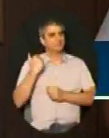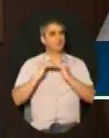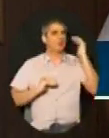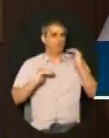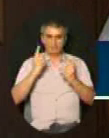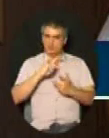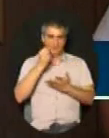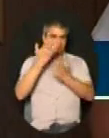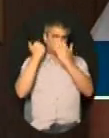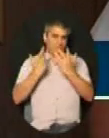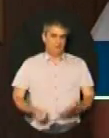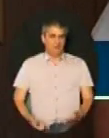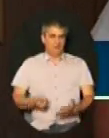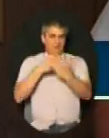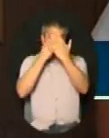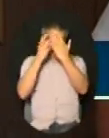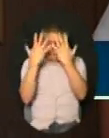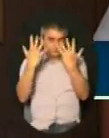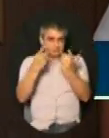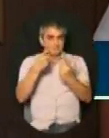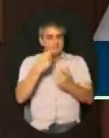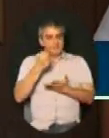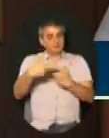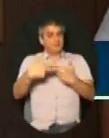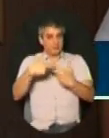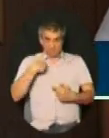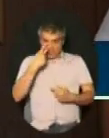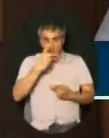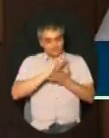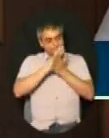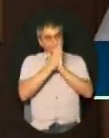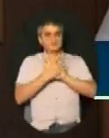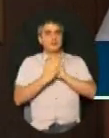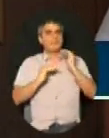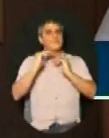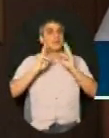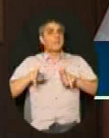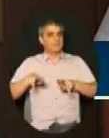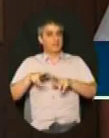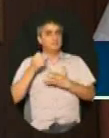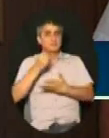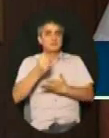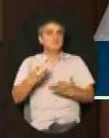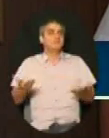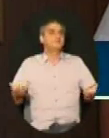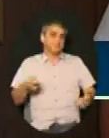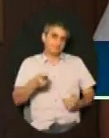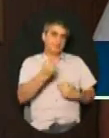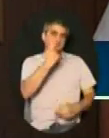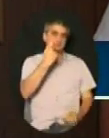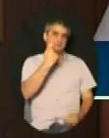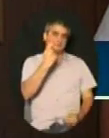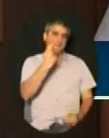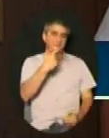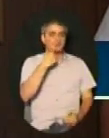פערים, לא בתקציב הקודם. השאלה הגדולה אם בתקציב הקרוב אנחנו נראה מחוללים של צמצום פערים אמיתיים בתקציב, וזה כסף.